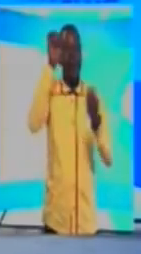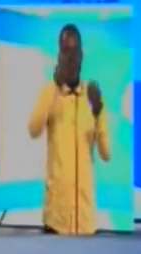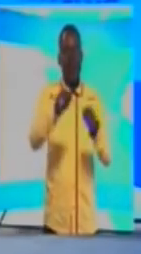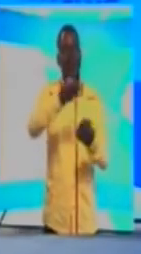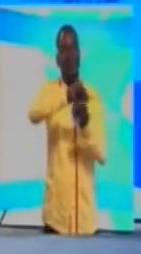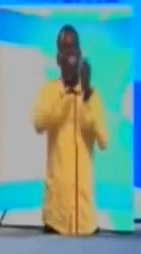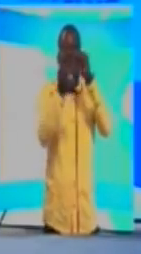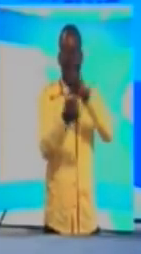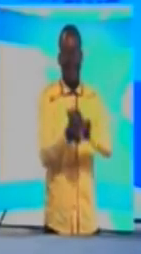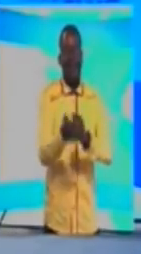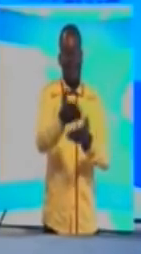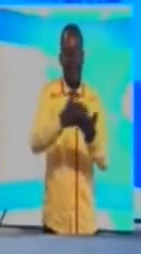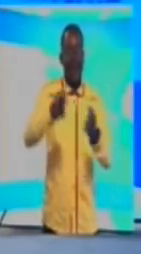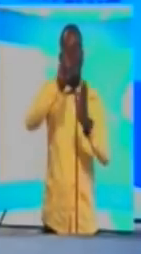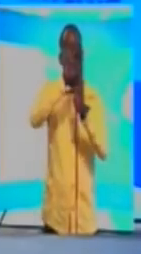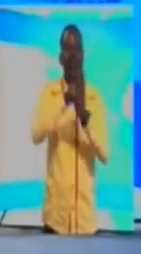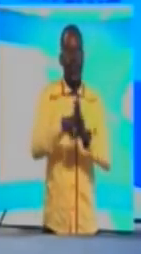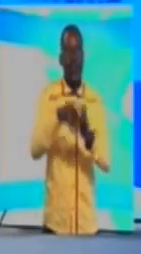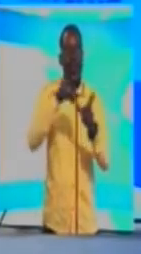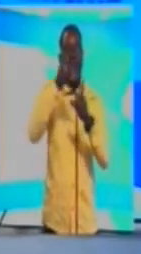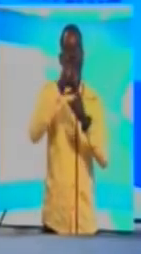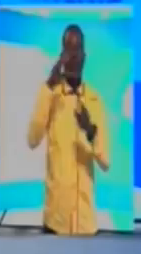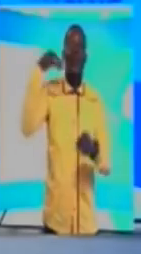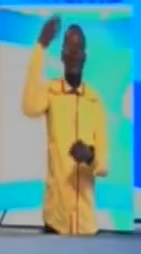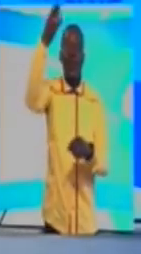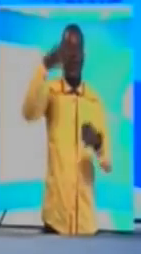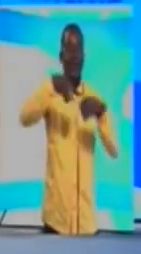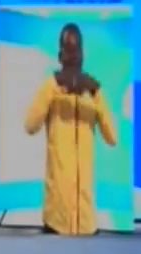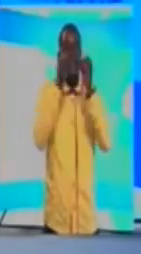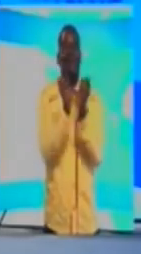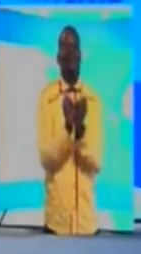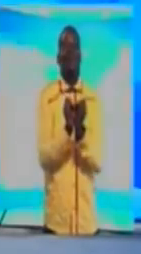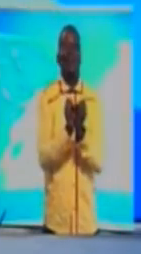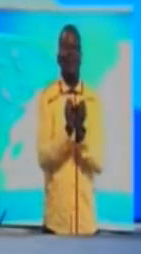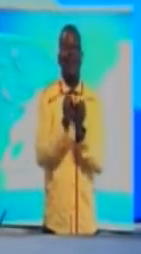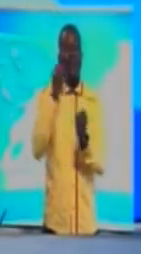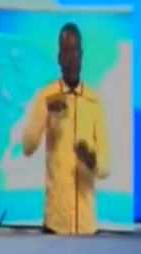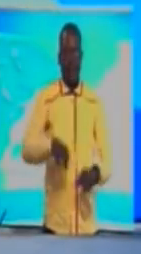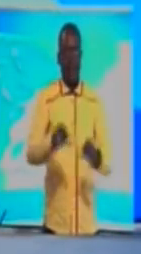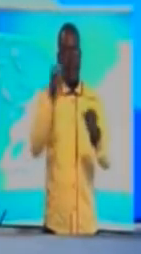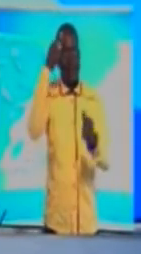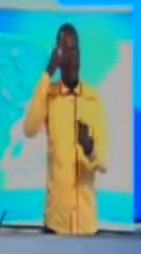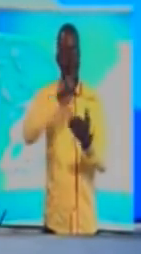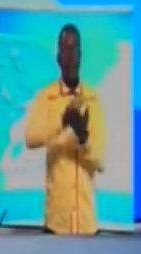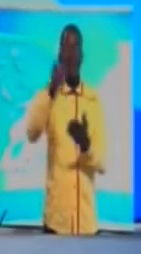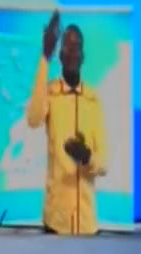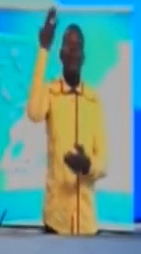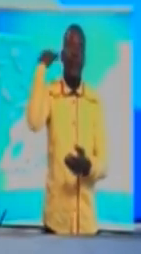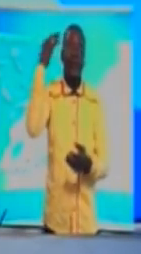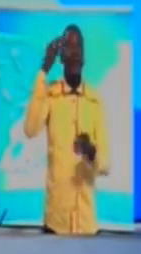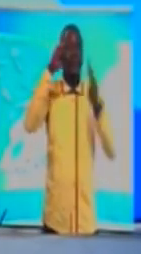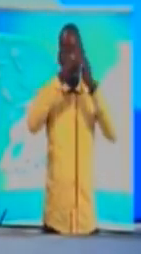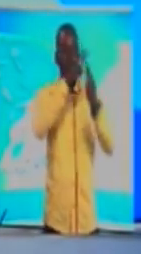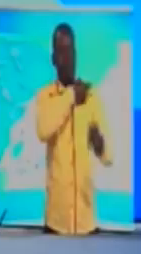L'occasion d'y revenir dans quelques instants ou à défaut dans nos prochaines éditions. Dans la suite de ce journal, le week-end écoulé, le palais du roi